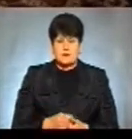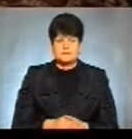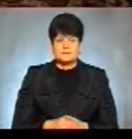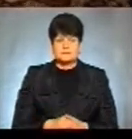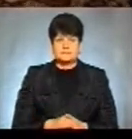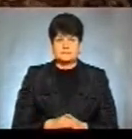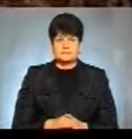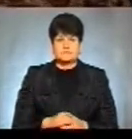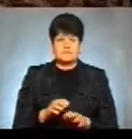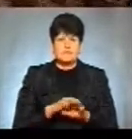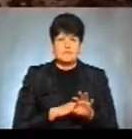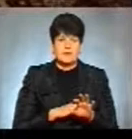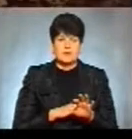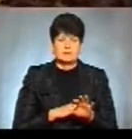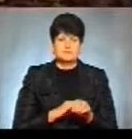черевики,